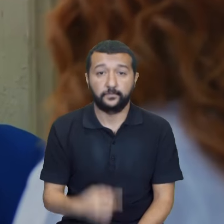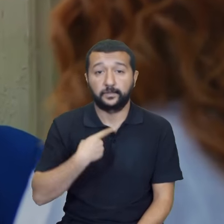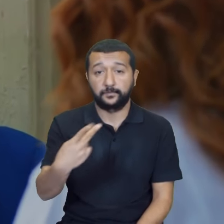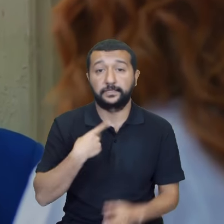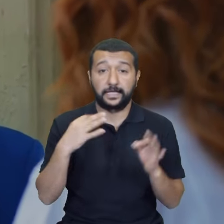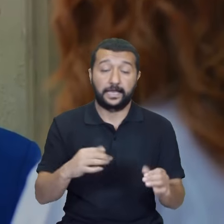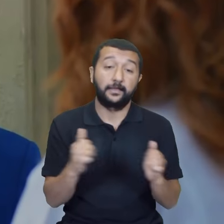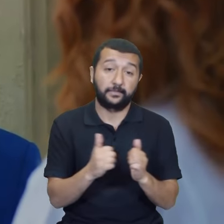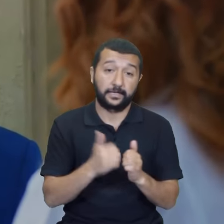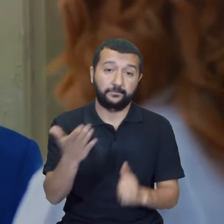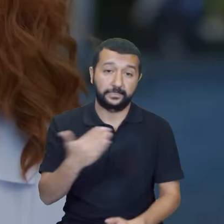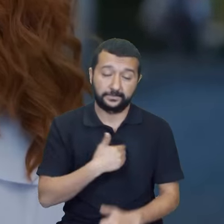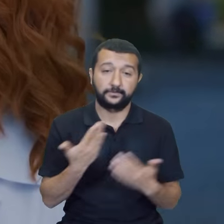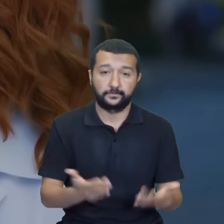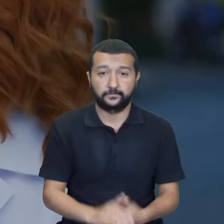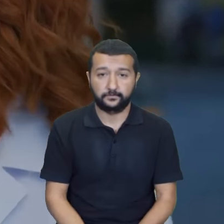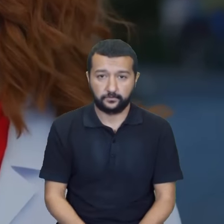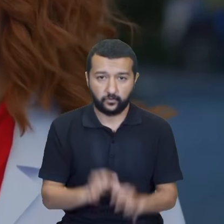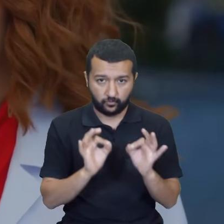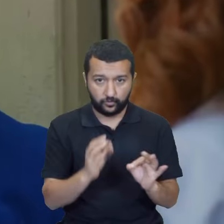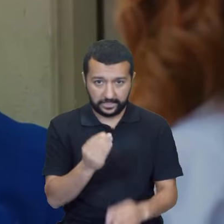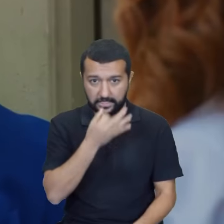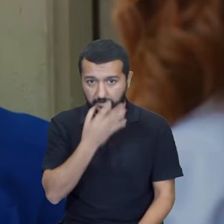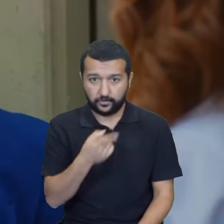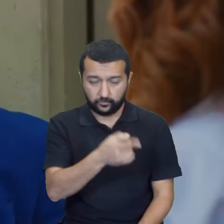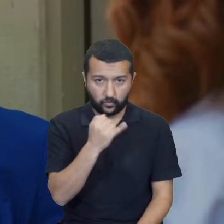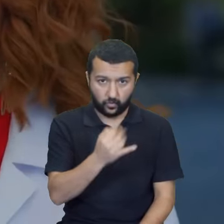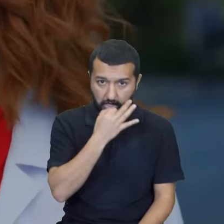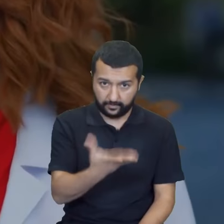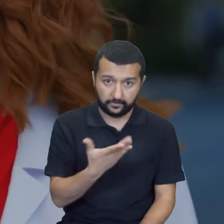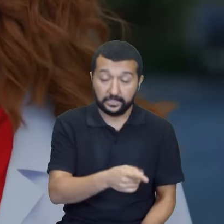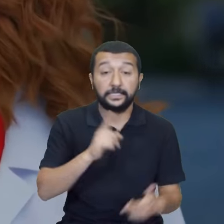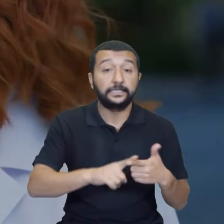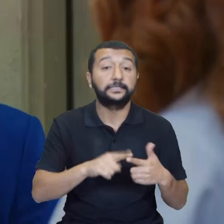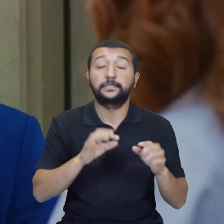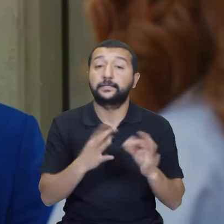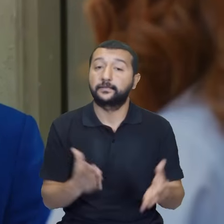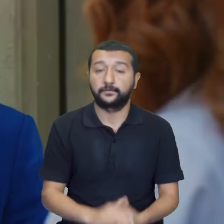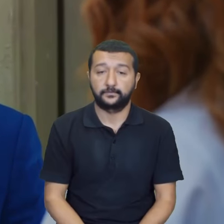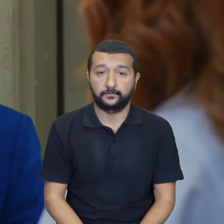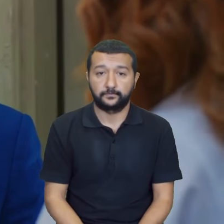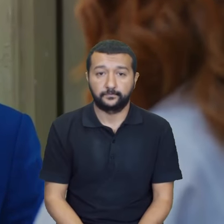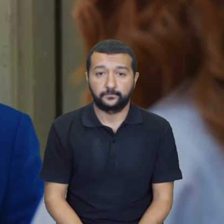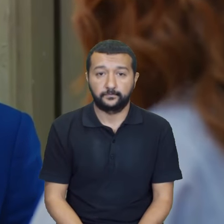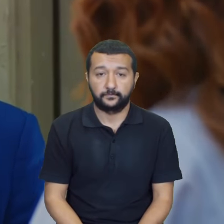Biz hala beraberiz. Bu mu iyi haber? Bu kötü haber mi? İkincisi ne?